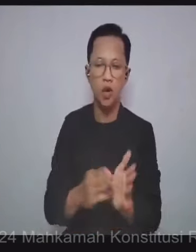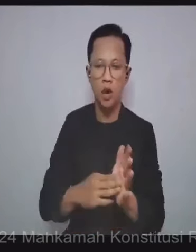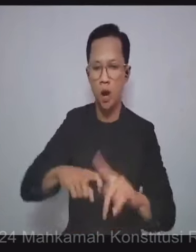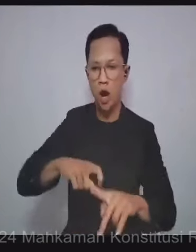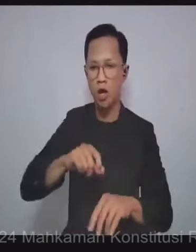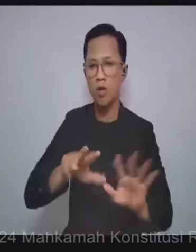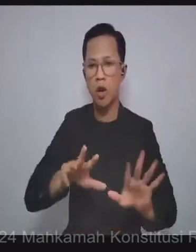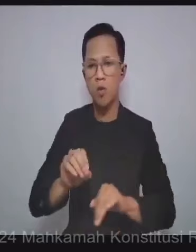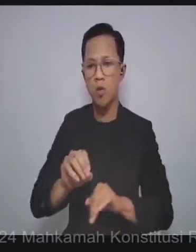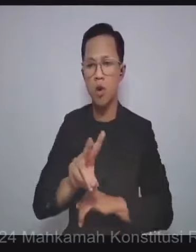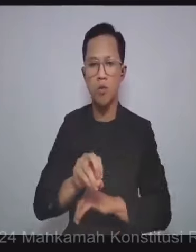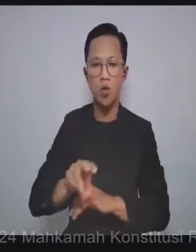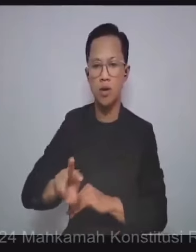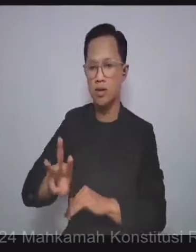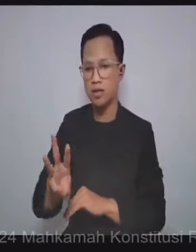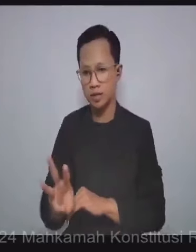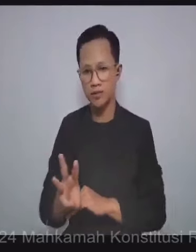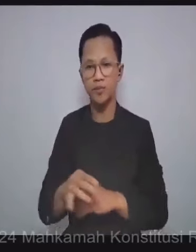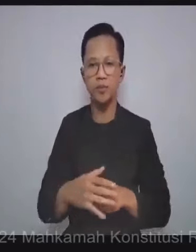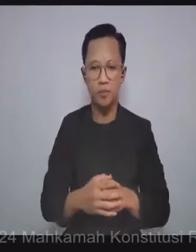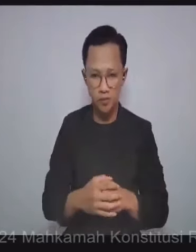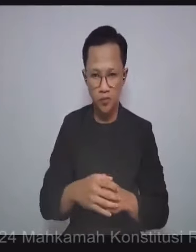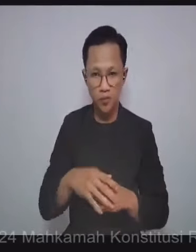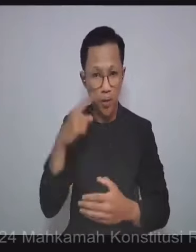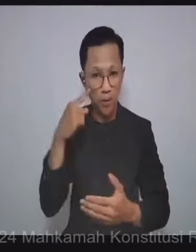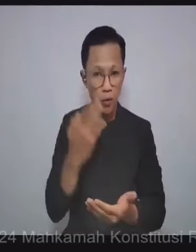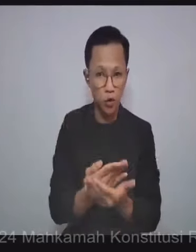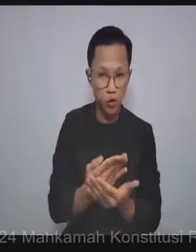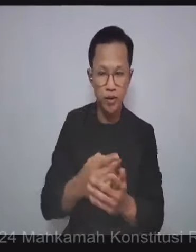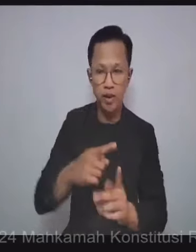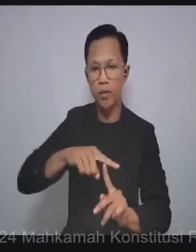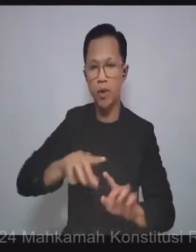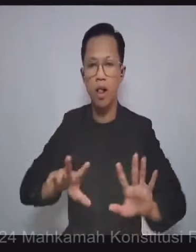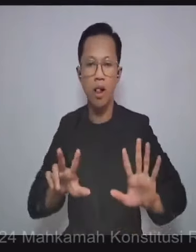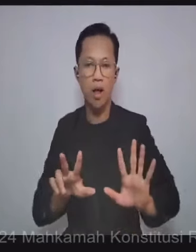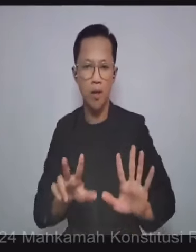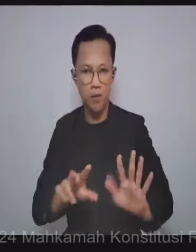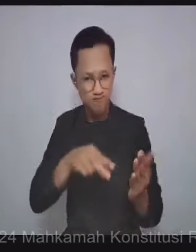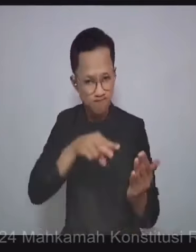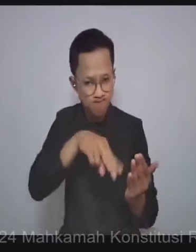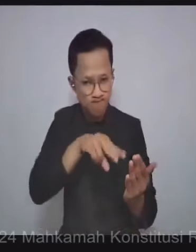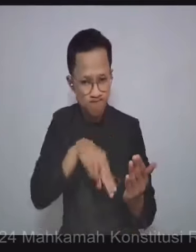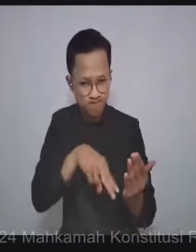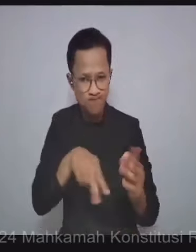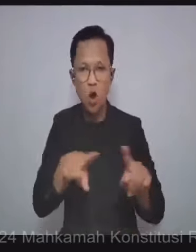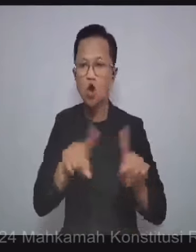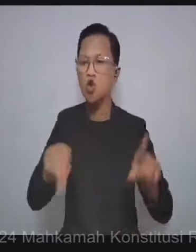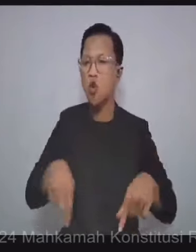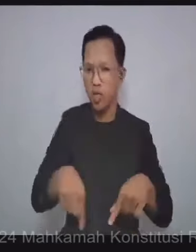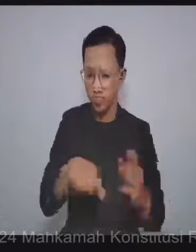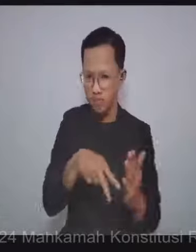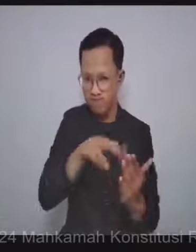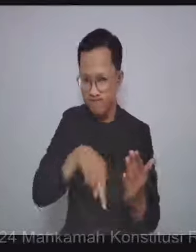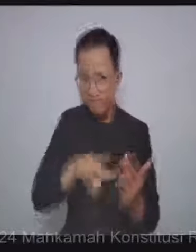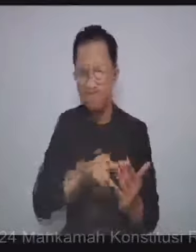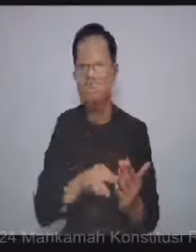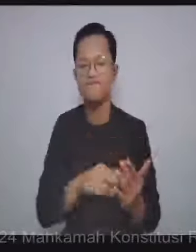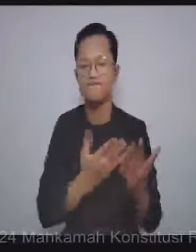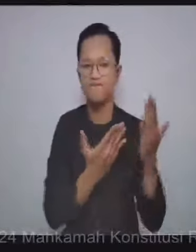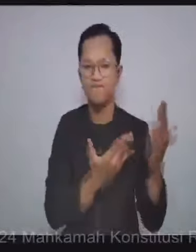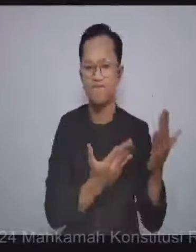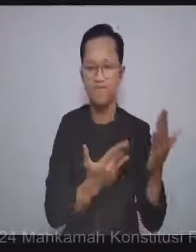pada hari yang sama hal ini dibuktikan melalui bukti t Del yang setelah dicermati isi pada bukti tersebut pada pokoknya adalah sebagai berikut